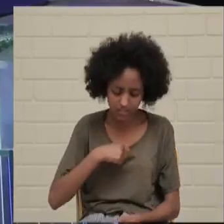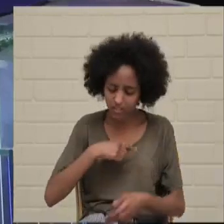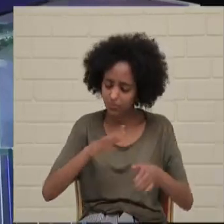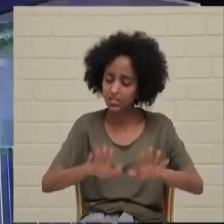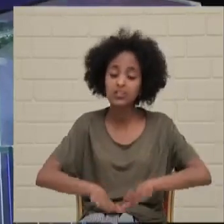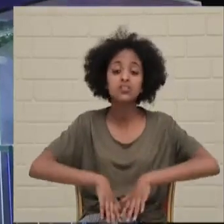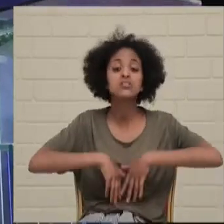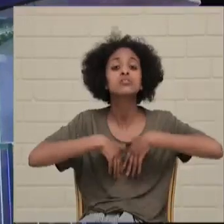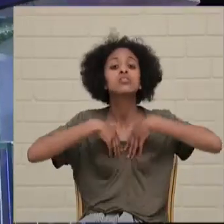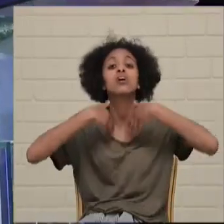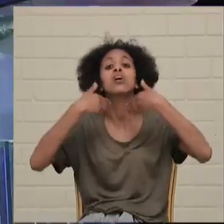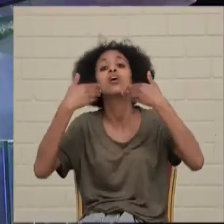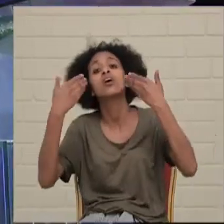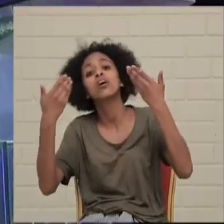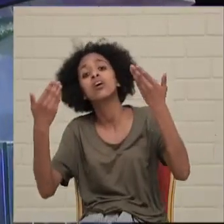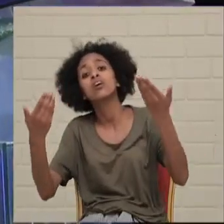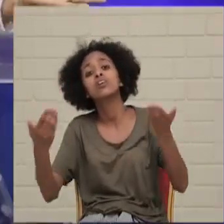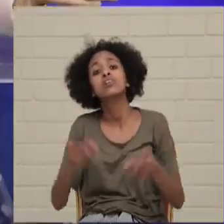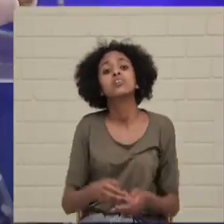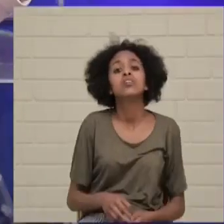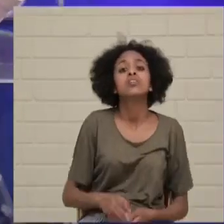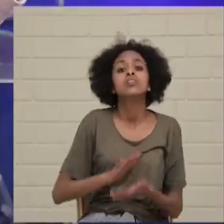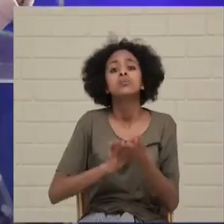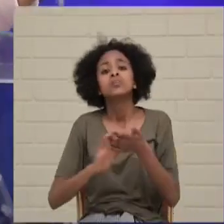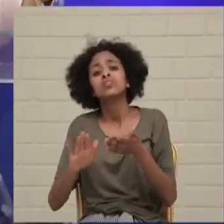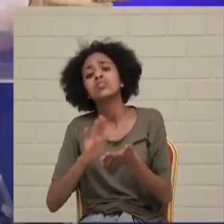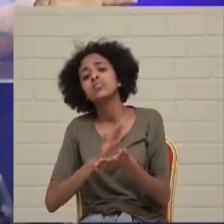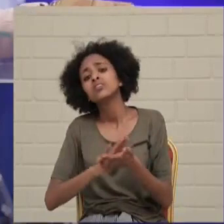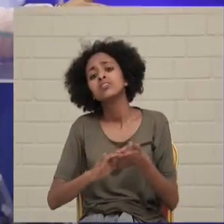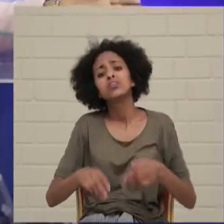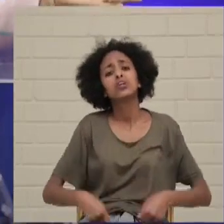ወድቀናል እኛም ለንስራ ምህረት